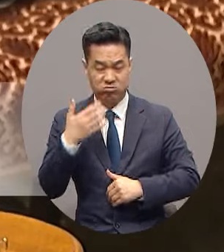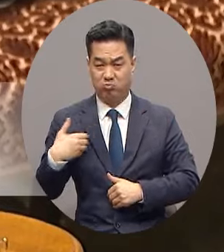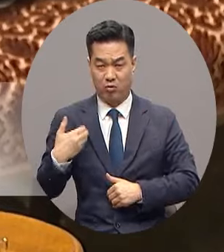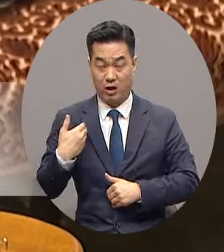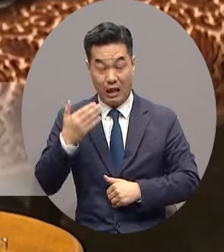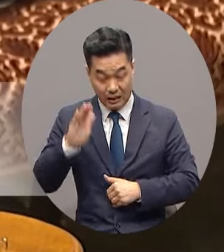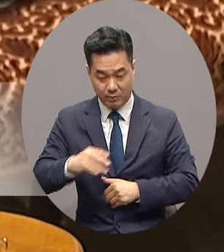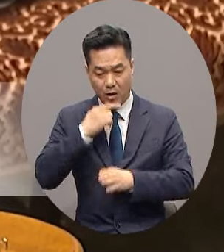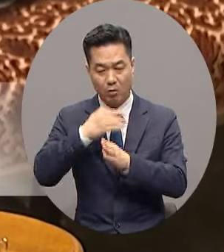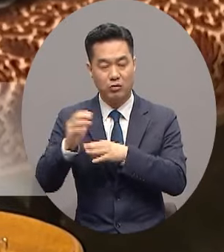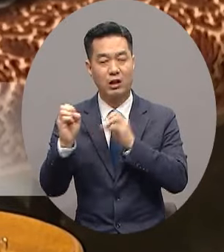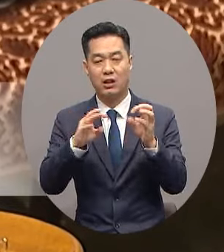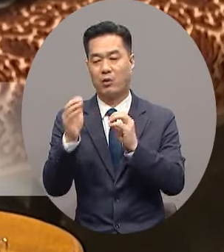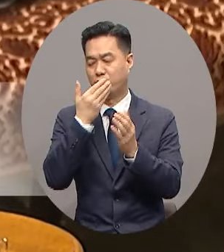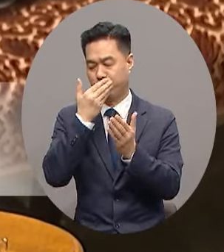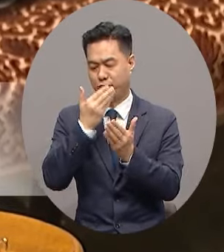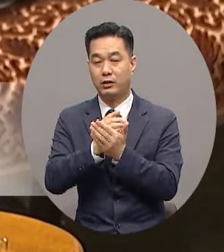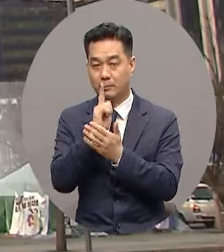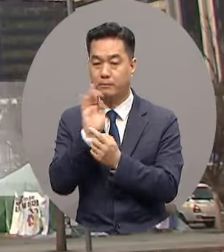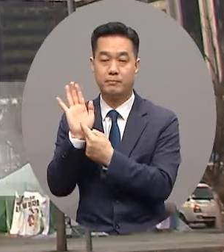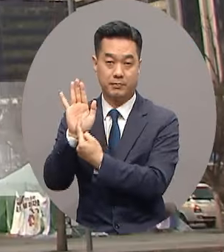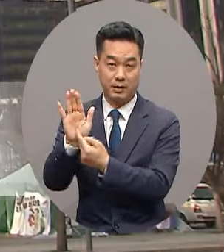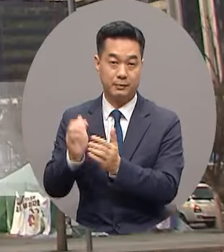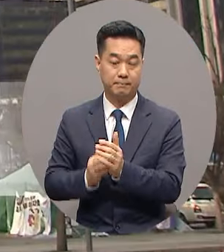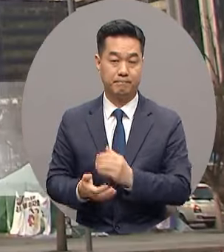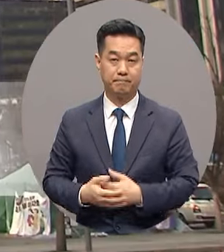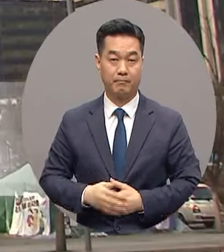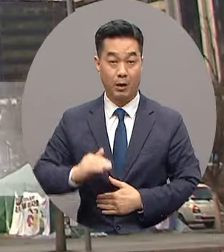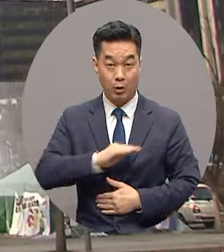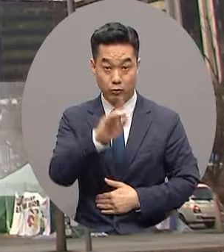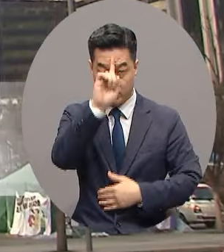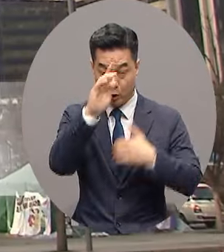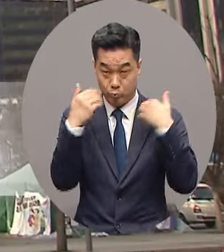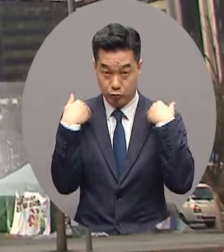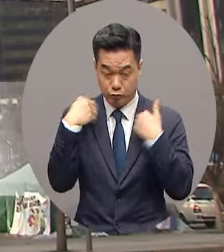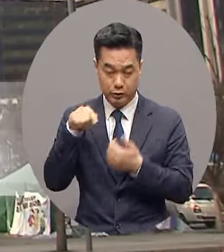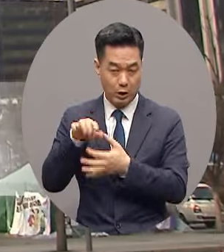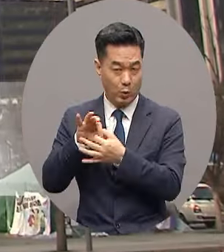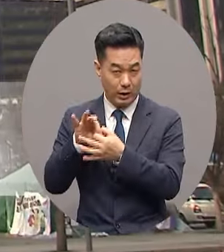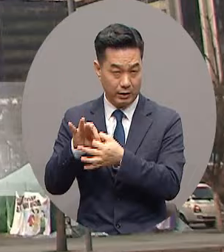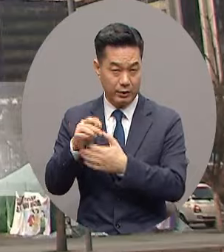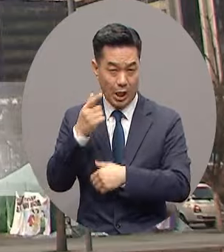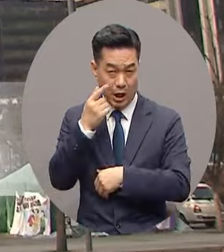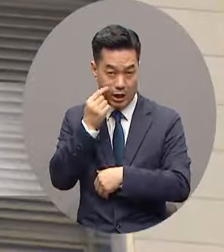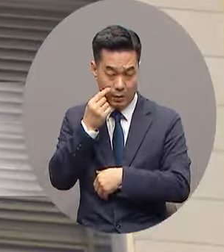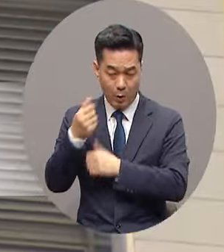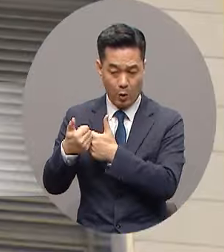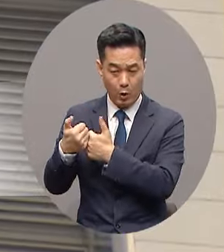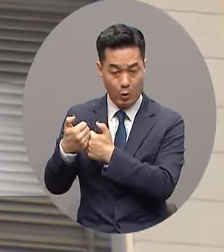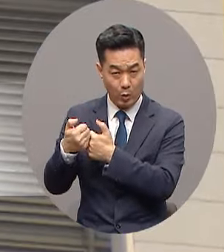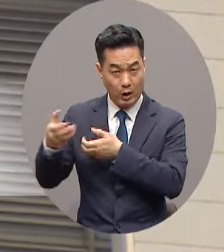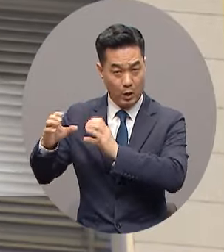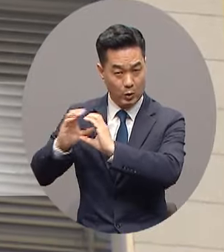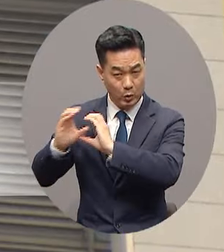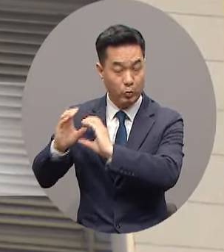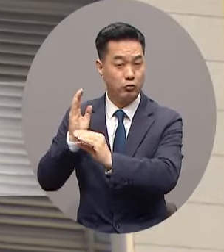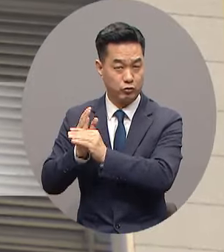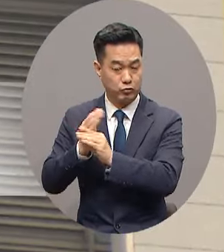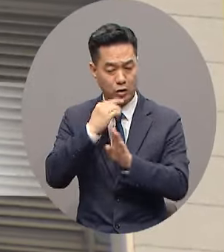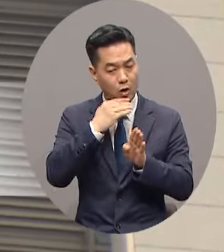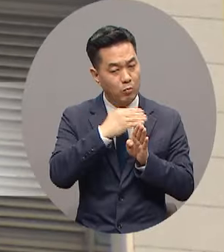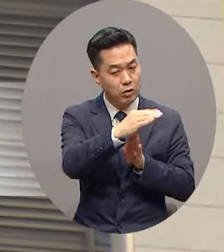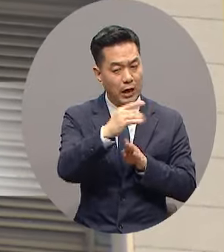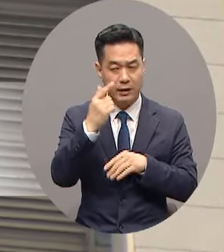중요하다는 입장을 밝혔습니다 한편 우리정부는 이와 관련해 일본과 긴밀이 소통 중이라면서 북한과